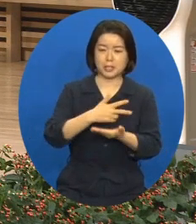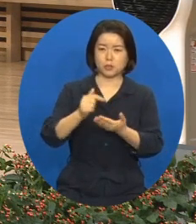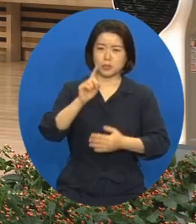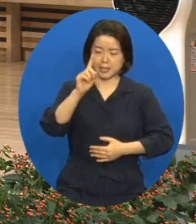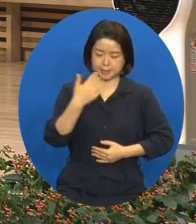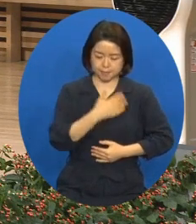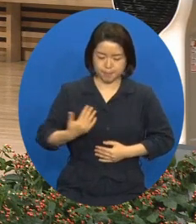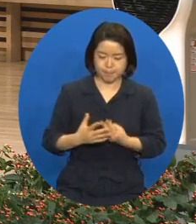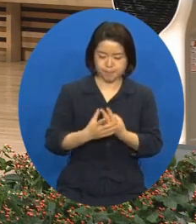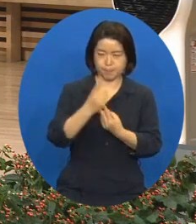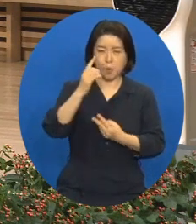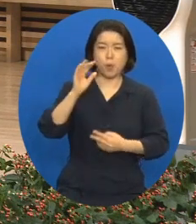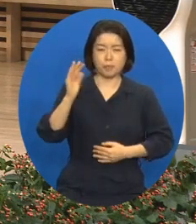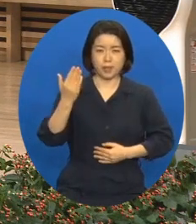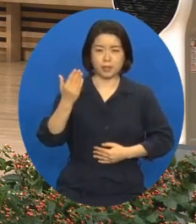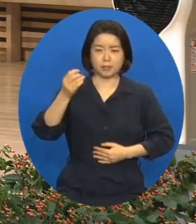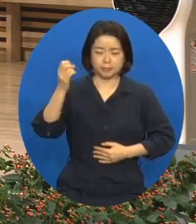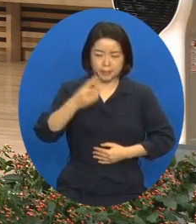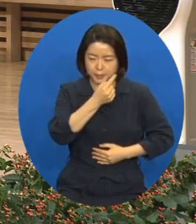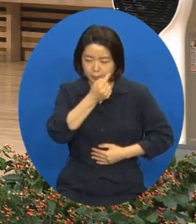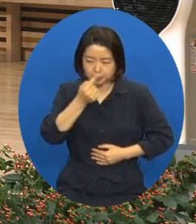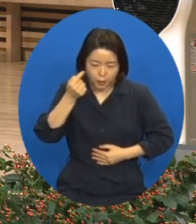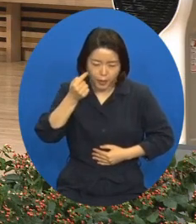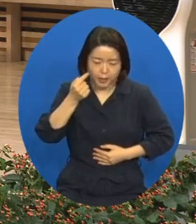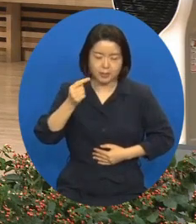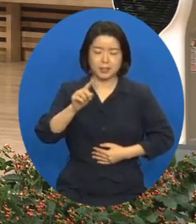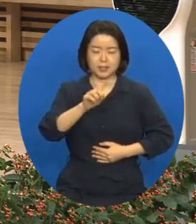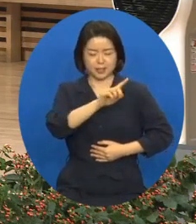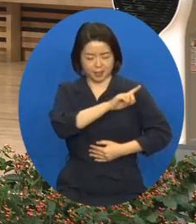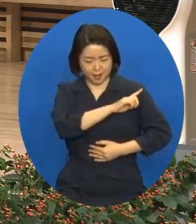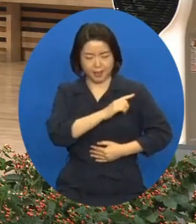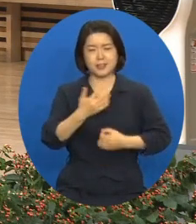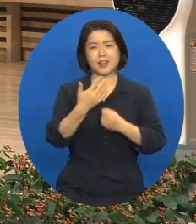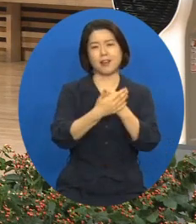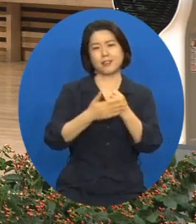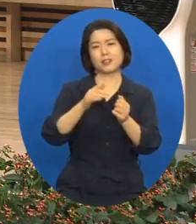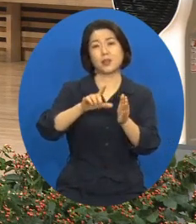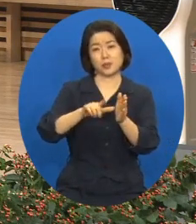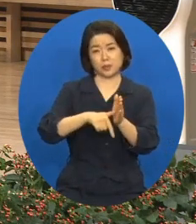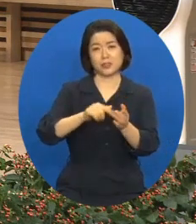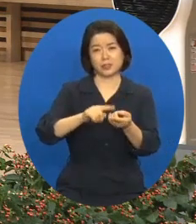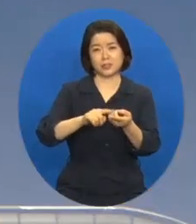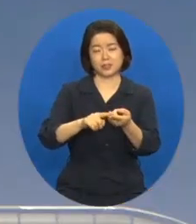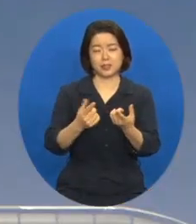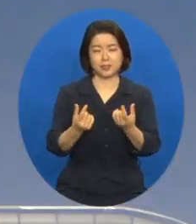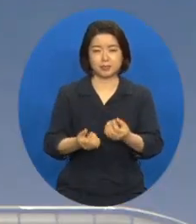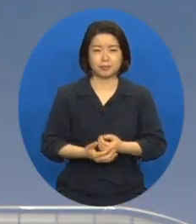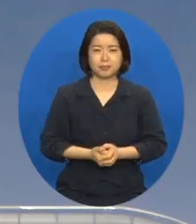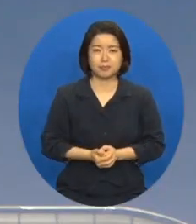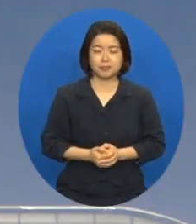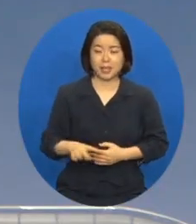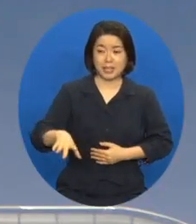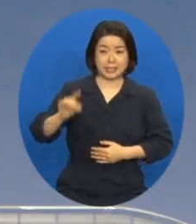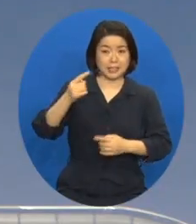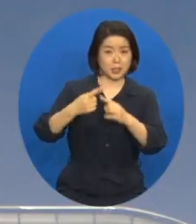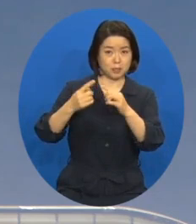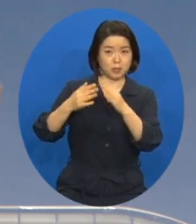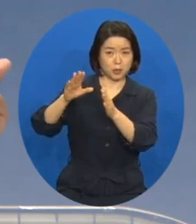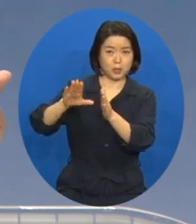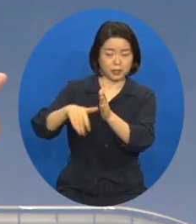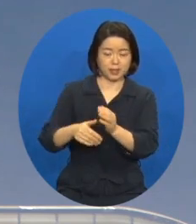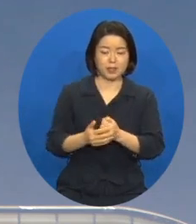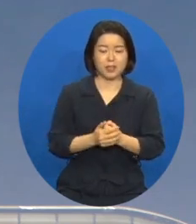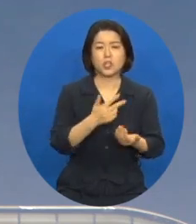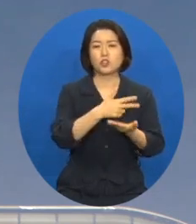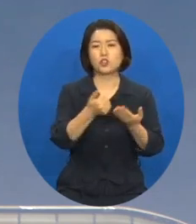되었음을 우리가 다시 한번 확인하는 가장 은혜로운 시간입니다. 초대교회 때는 주님과